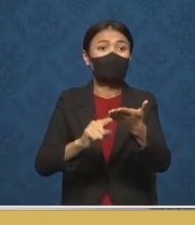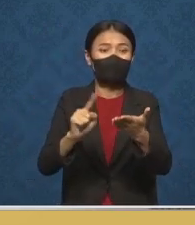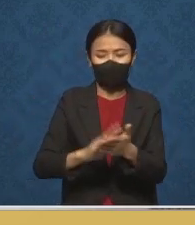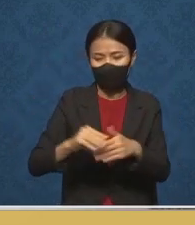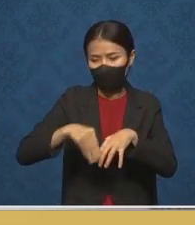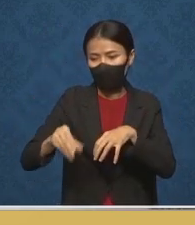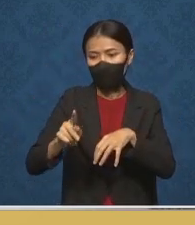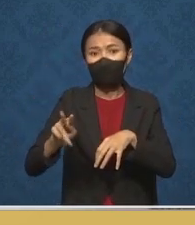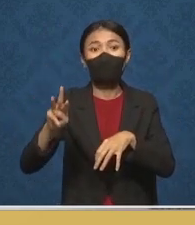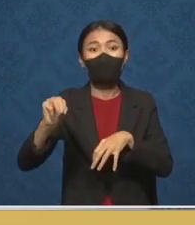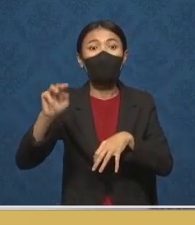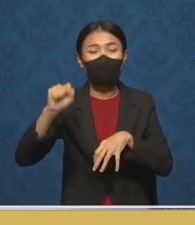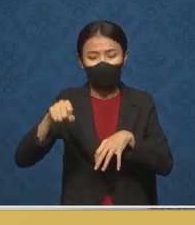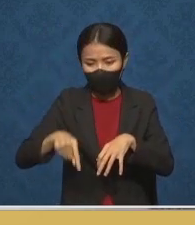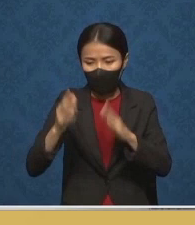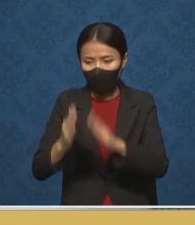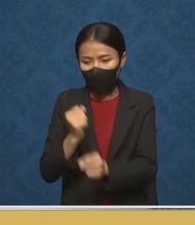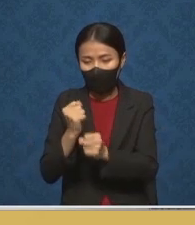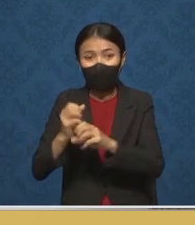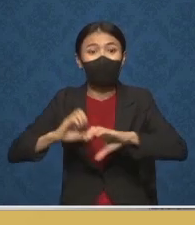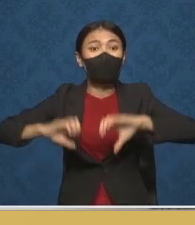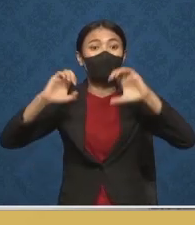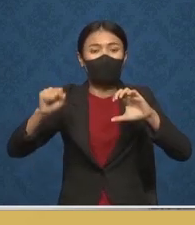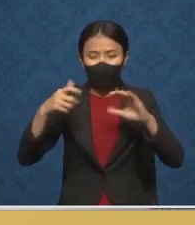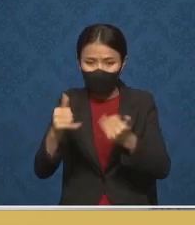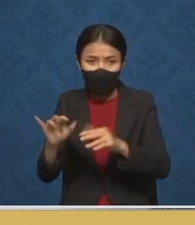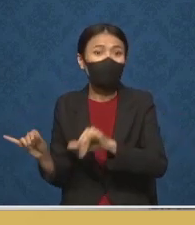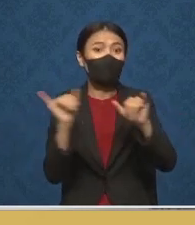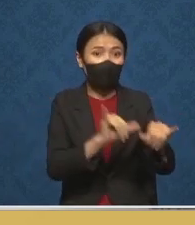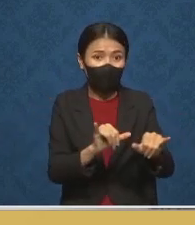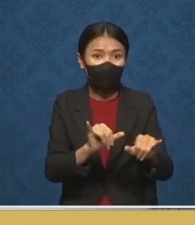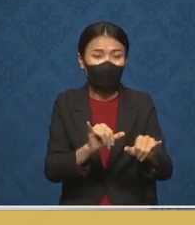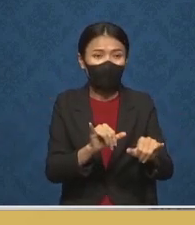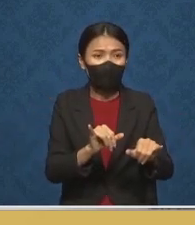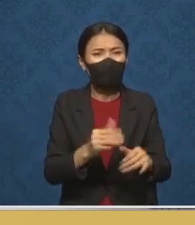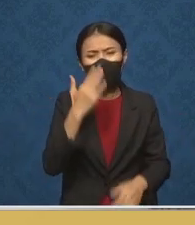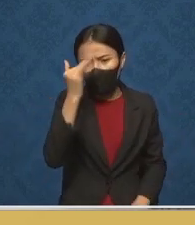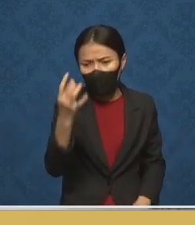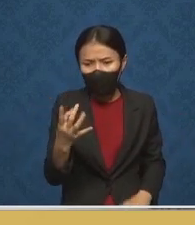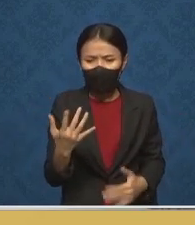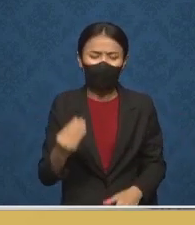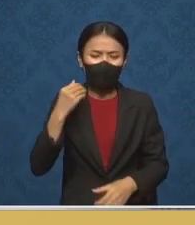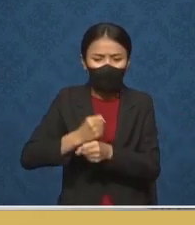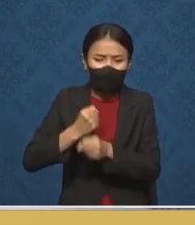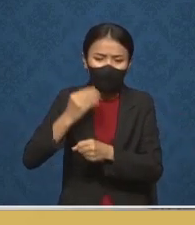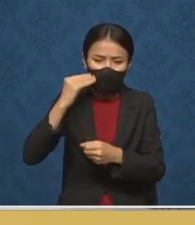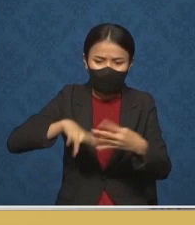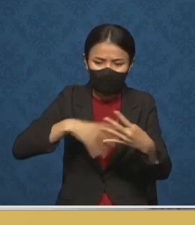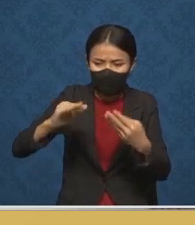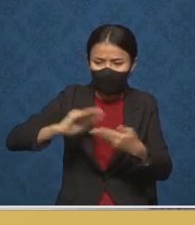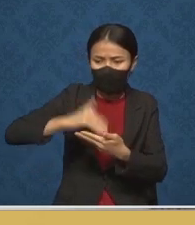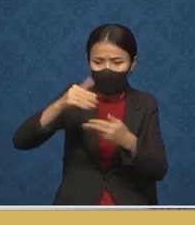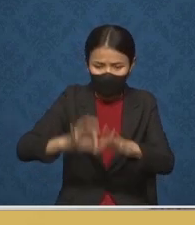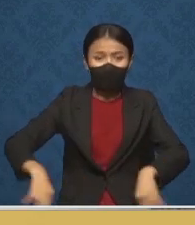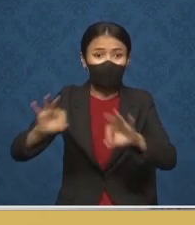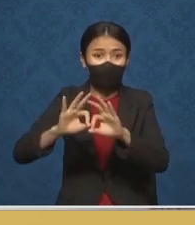กระทรวงสำนักงานทะเบียนราษฎรเนี่ยต้องถูกโยกย้ายเพราะว่างานทะเบียนราษฎรวันนี้มีความสำคัญมากเราเชื่อมโย